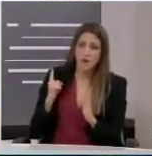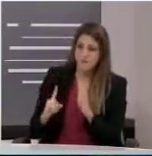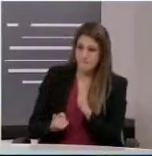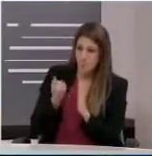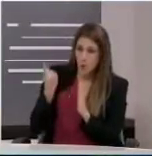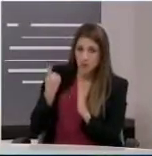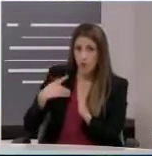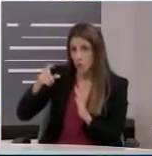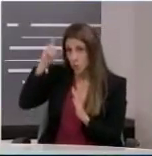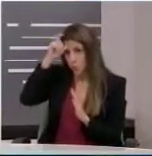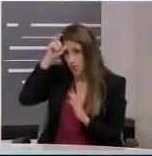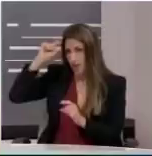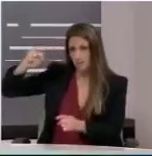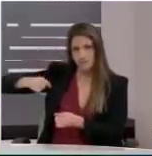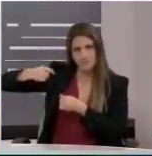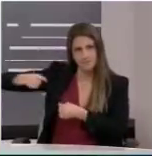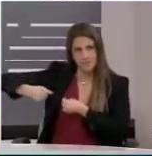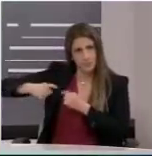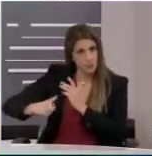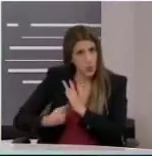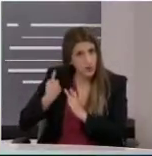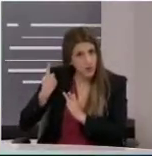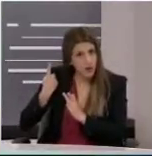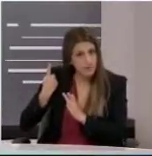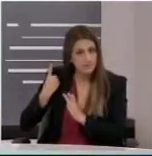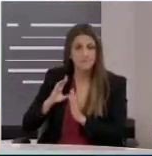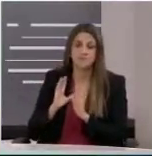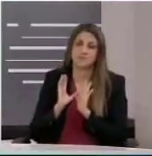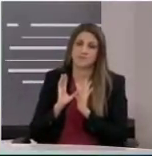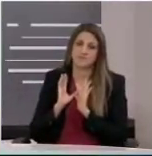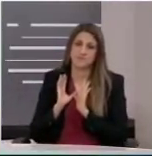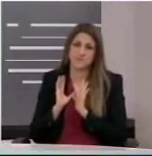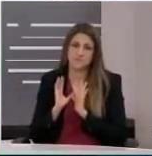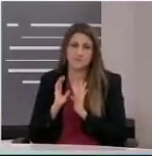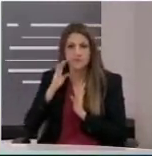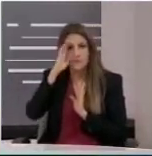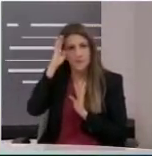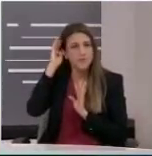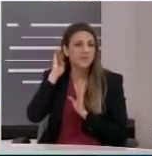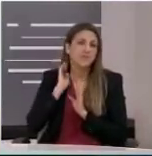με τους γείτονές μας υπάρχουν εντάσεις. Μάλιστα, πριν